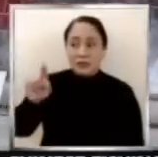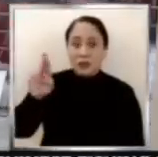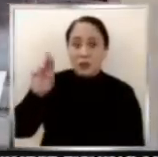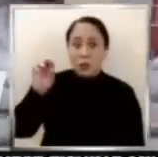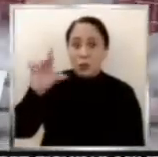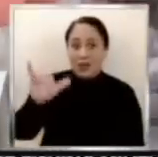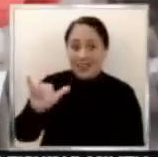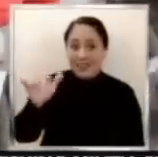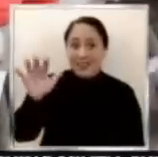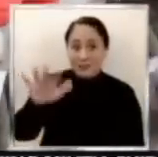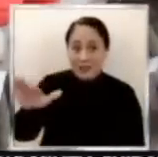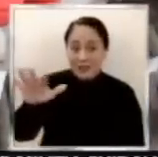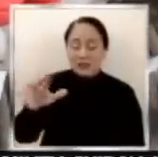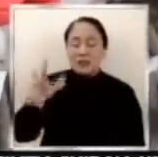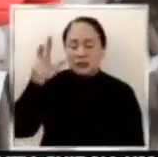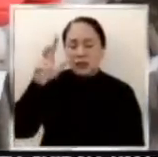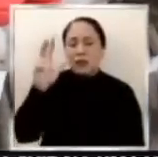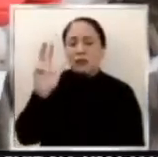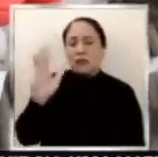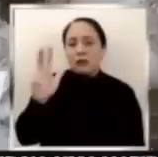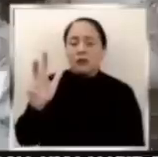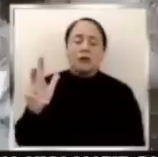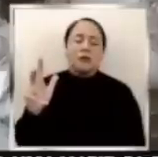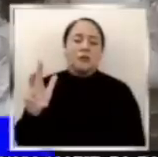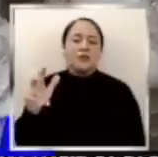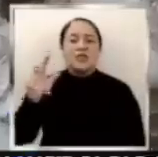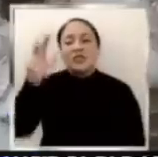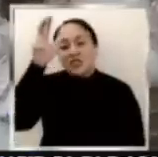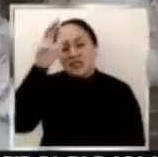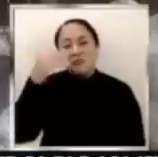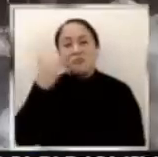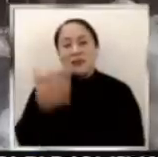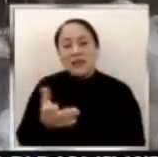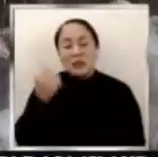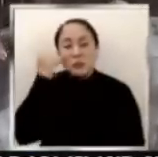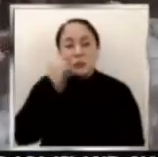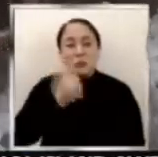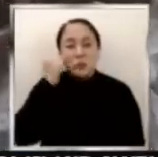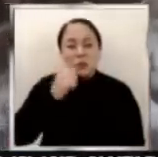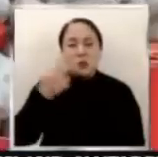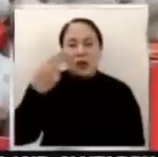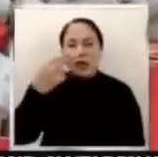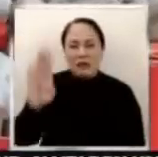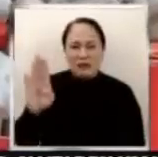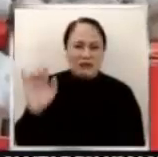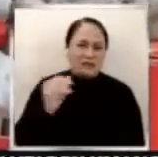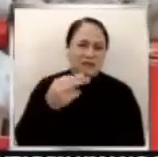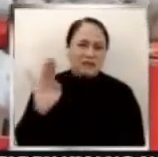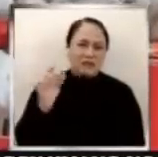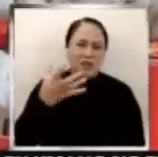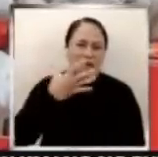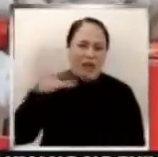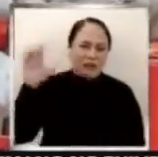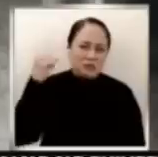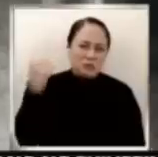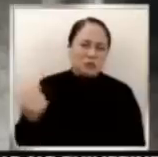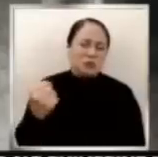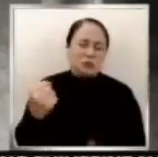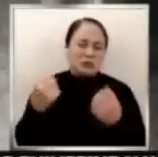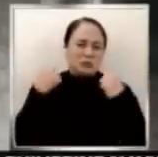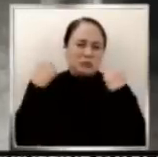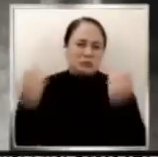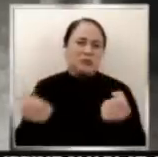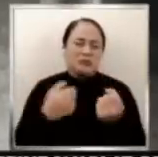hanggang 30 manok ang namamatay kada araw. Makakaibla talaga pagka sobrang init. Nilalagyan mo ng electric pan